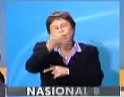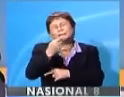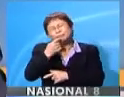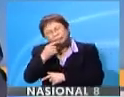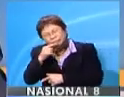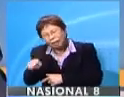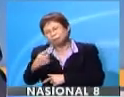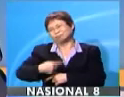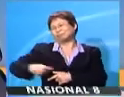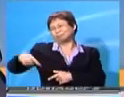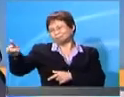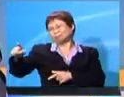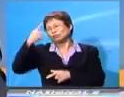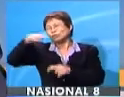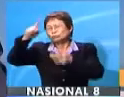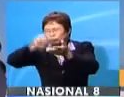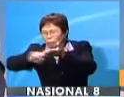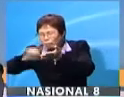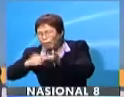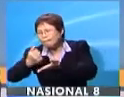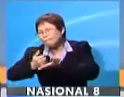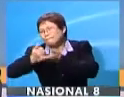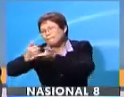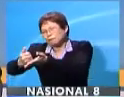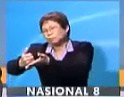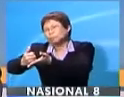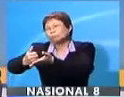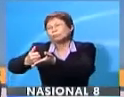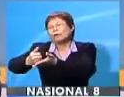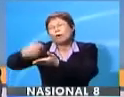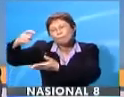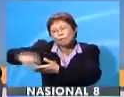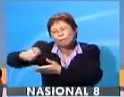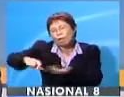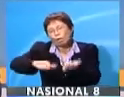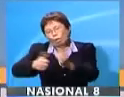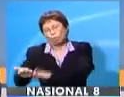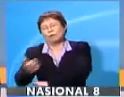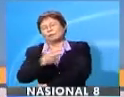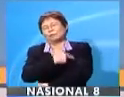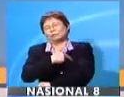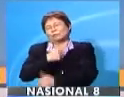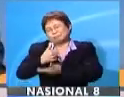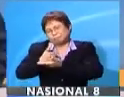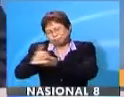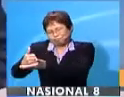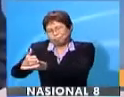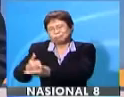Zahid Hamidi bagi meneliti bentuk bantuan yang masih diperlukan oleh Indonesia.